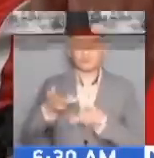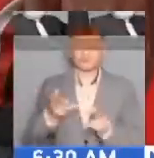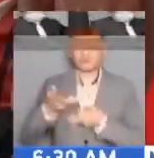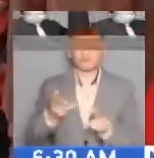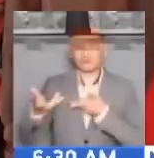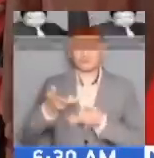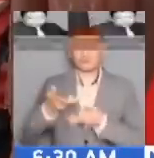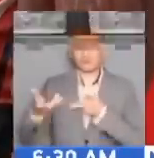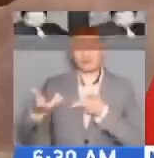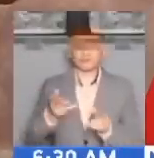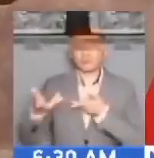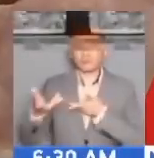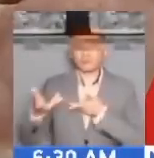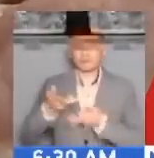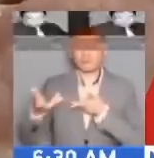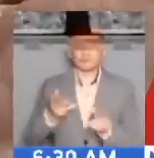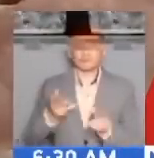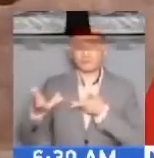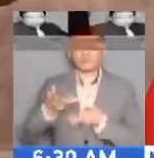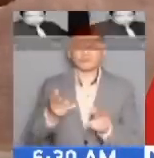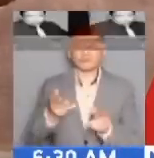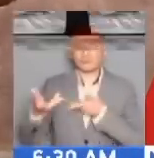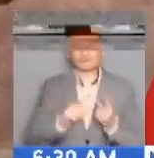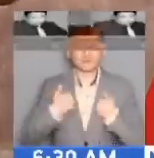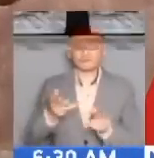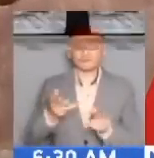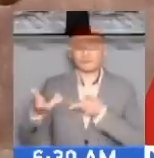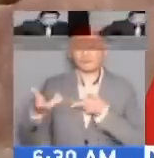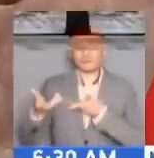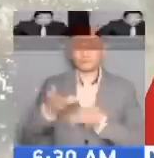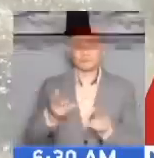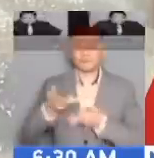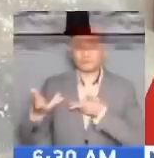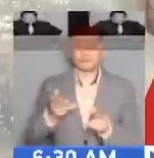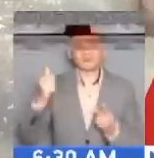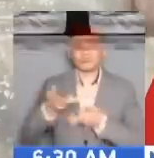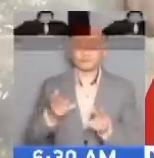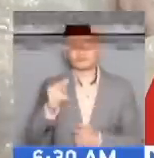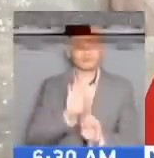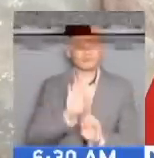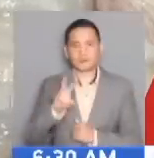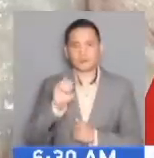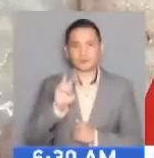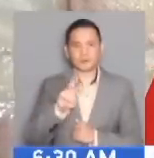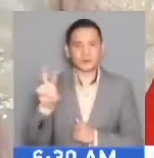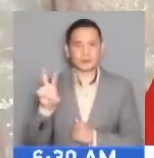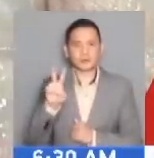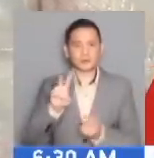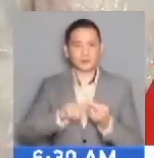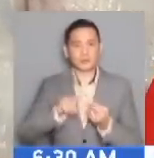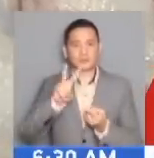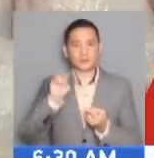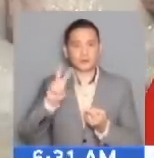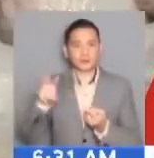ng mga datos ng BAI sa bilang ng inangkat na baboy at manok mula 2020 hanggang 2022. Lupas na walang